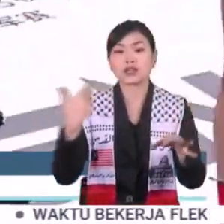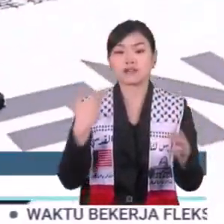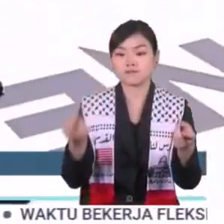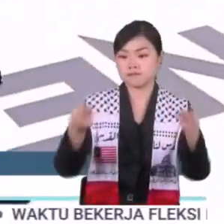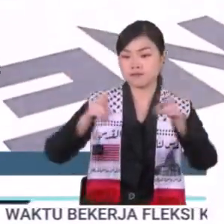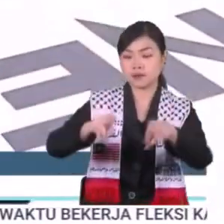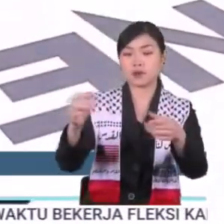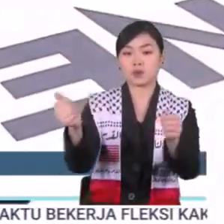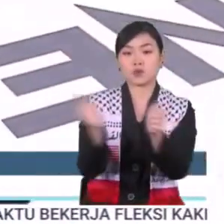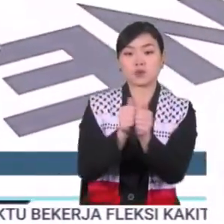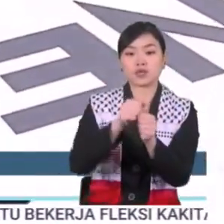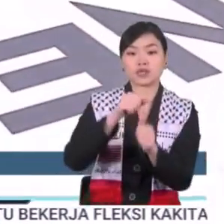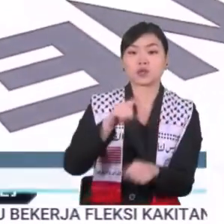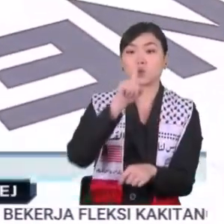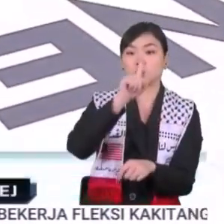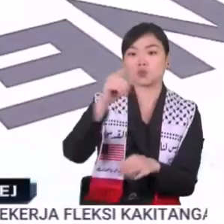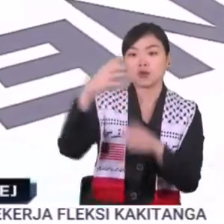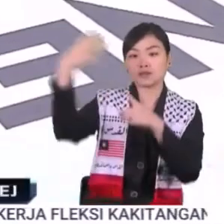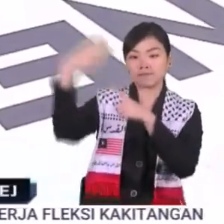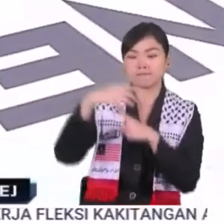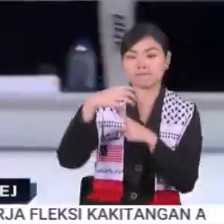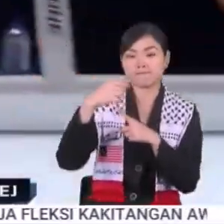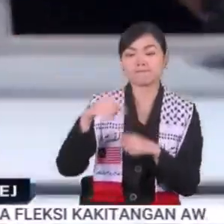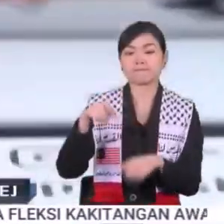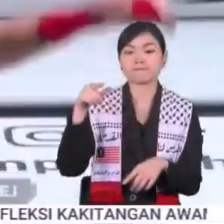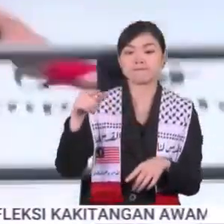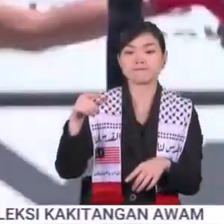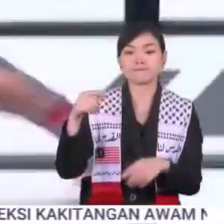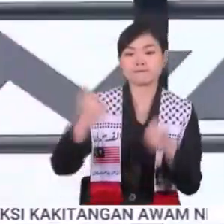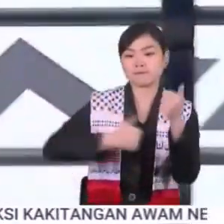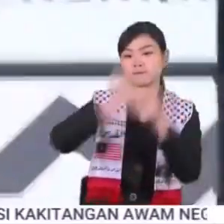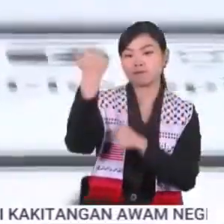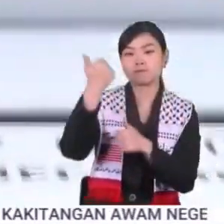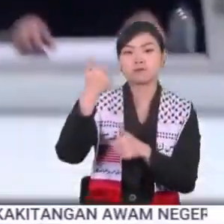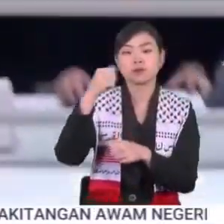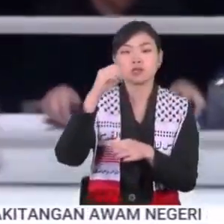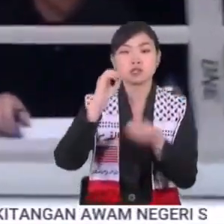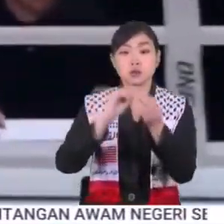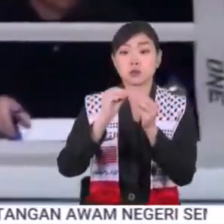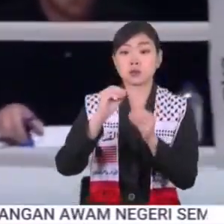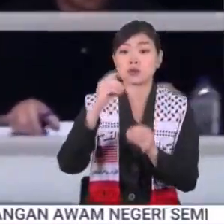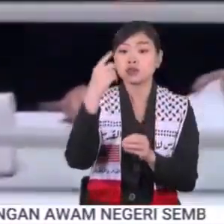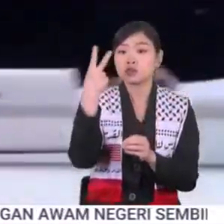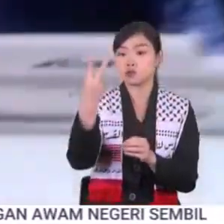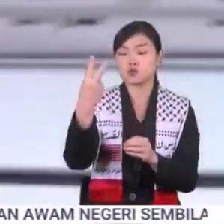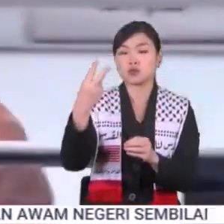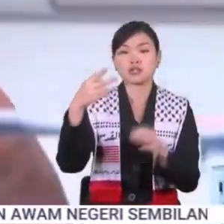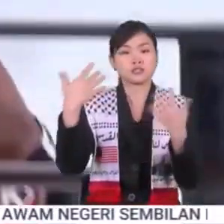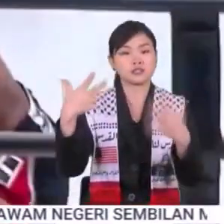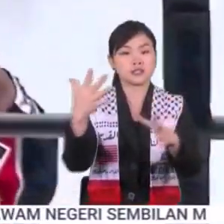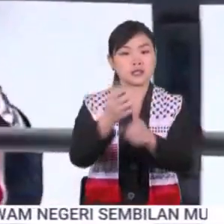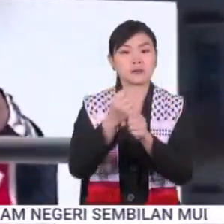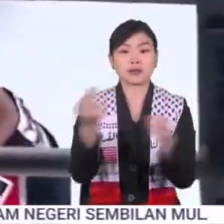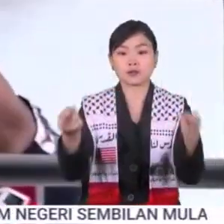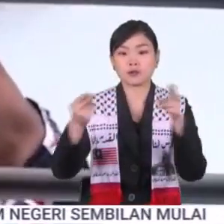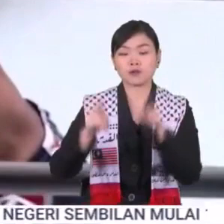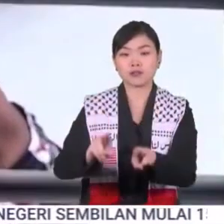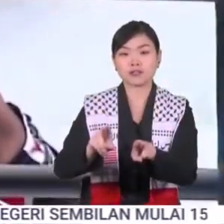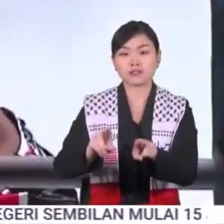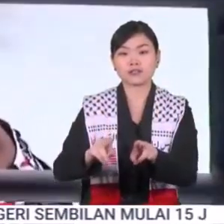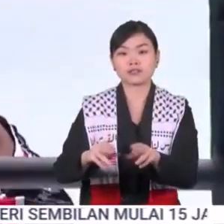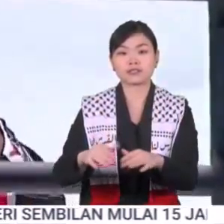bernilai 100,000 dia merupakan jagung muitai kedua menangani kontrak tersebut selepas Mohammad Johan Ghazali